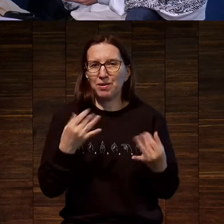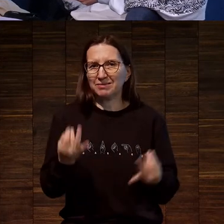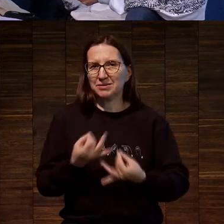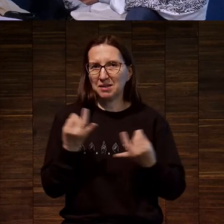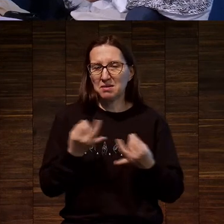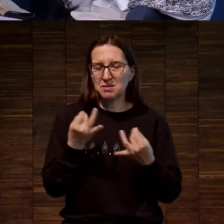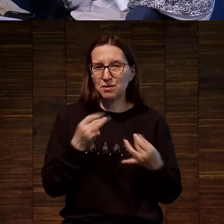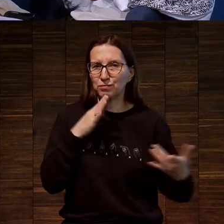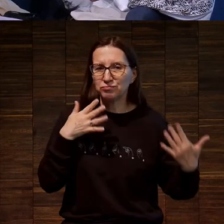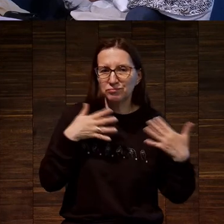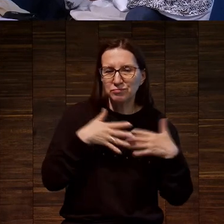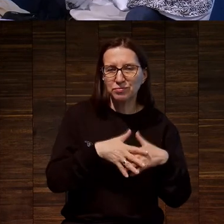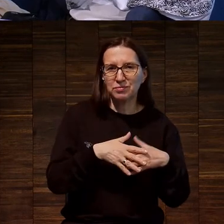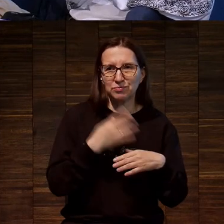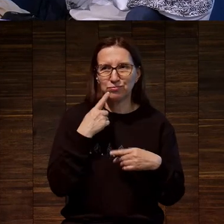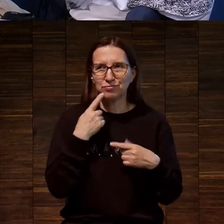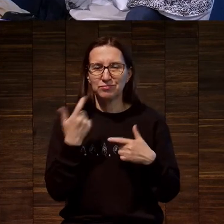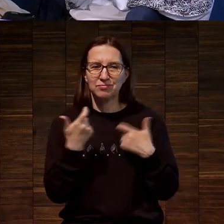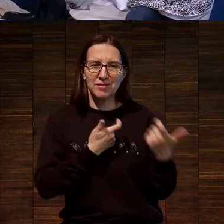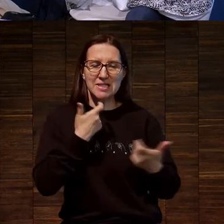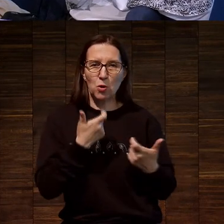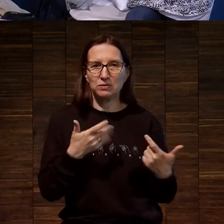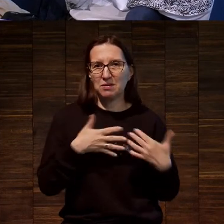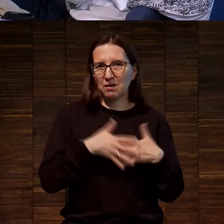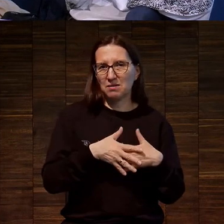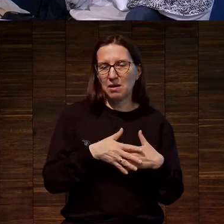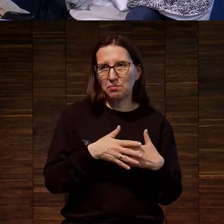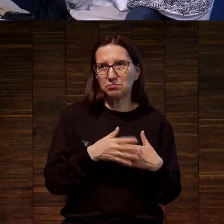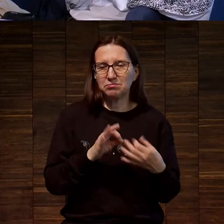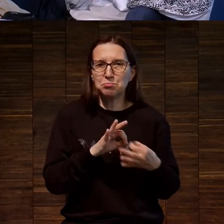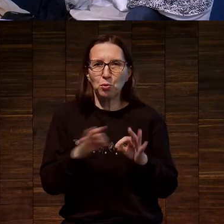процессы взаимодействия со зрителем. Поэтому...